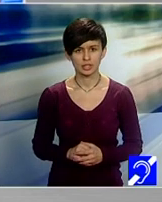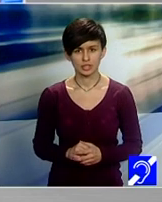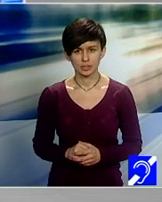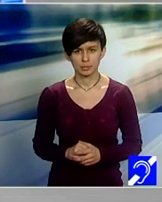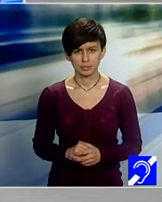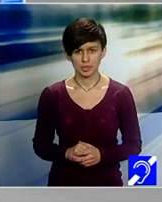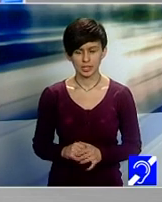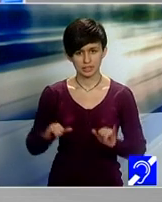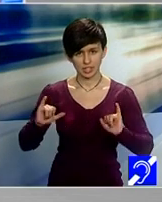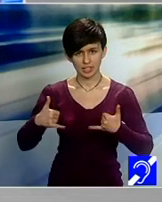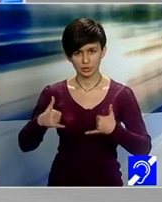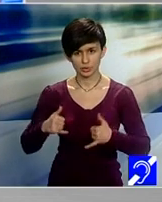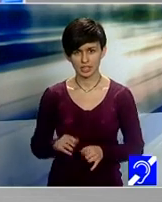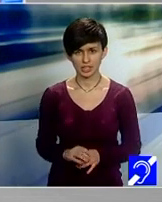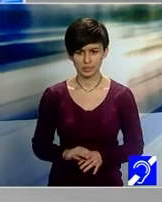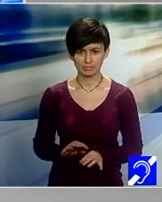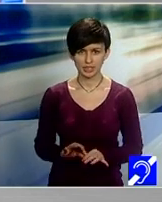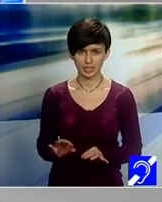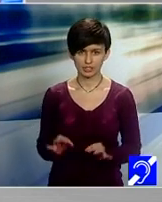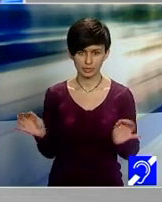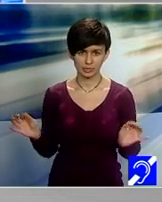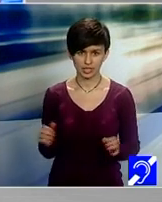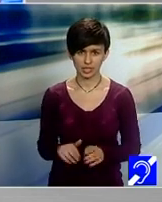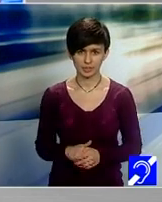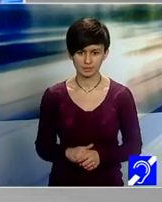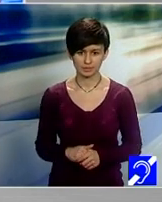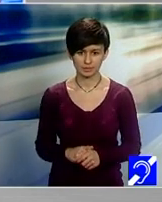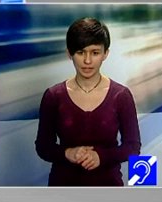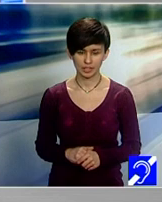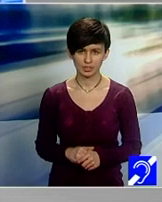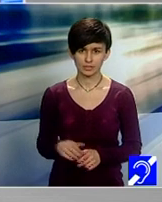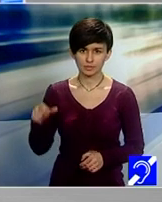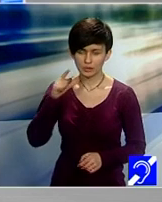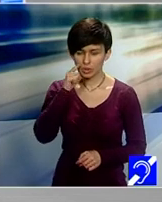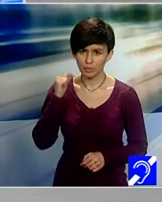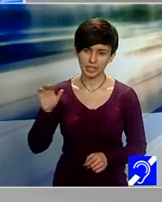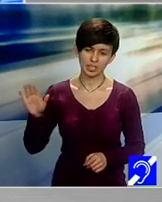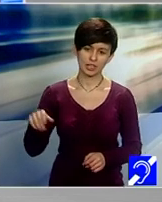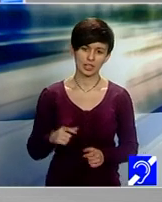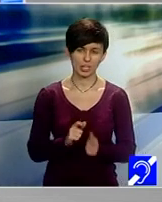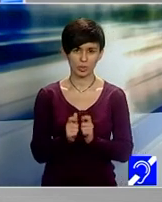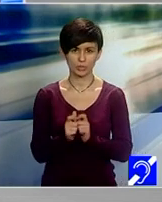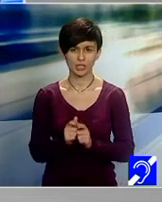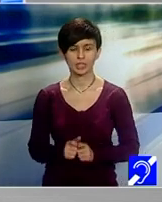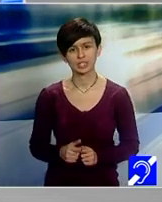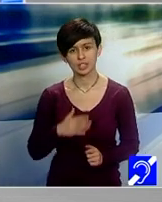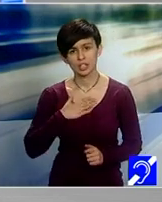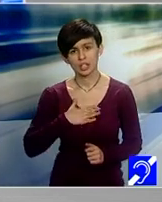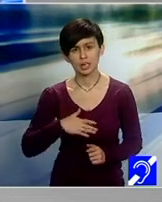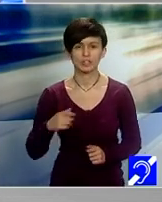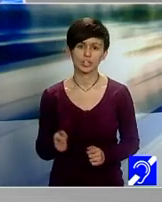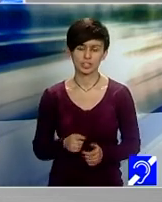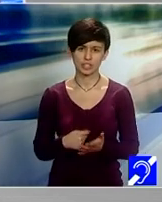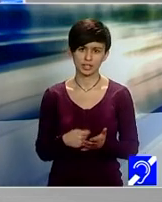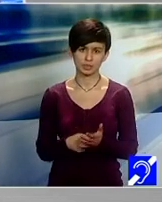interesul general. Oamenii sunt de bună credință, oamenii care au un credit, majoritatea vor să-l plătească și să rămână cu casa respectivă. Cred